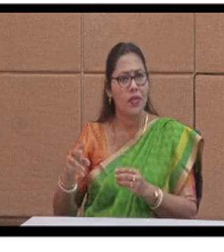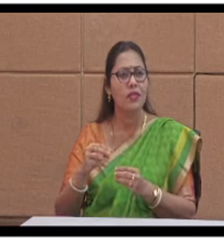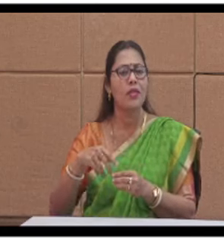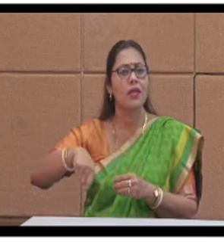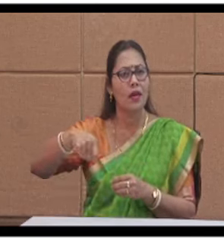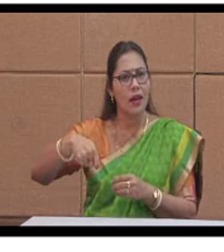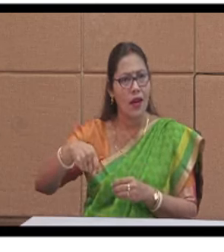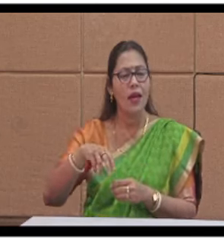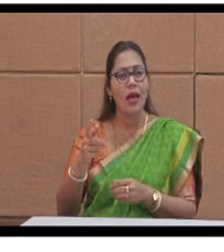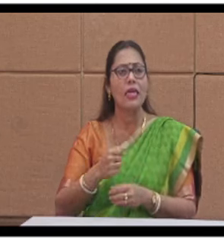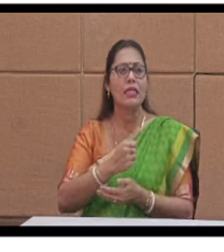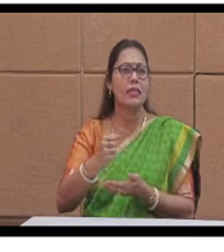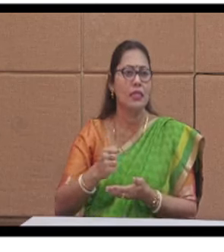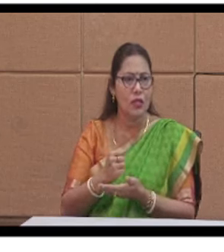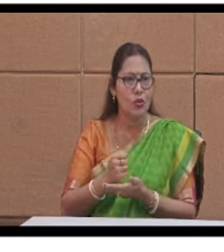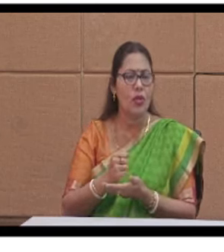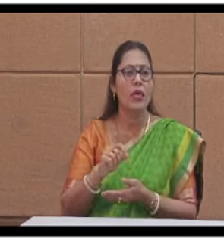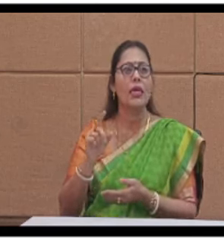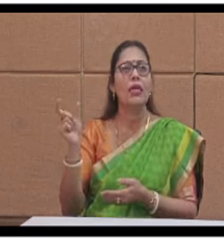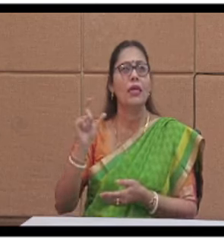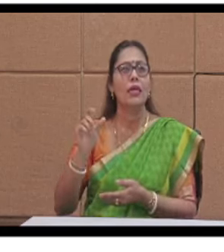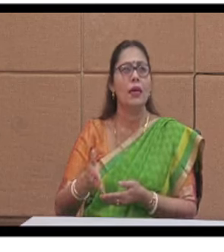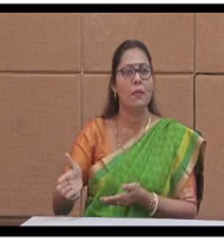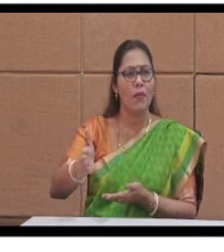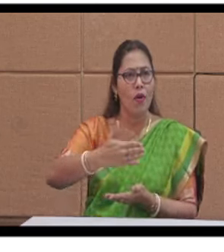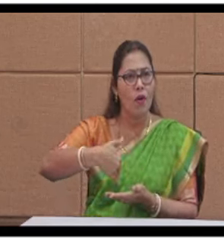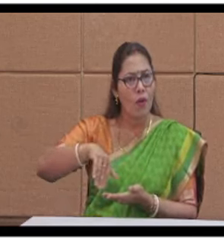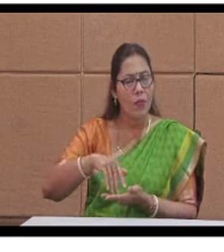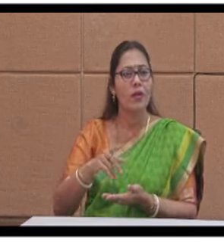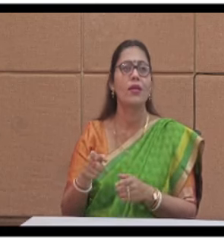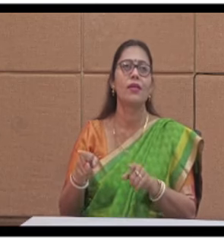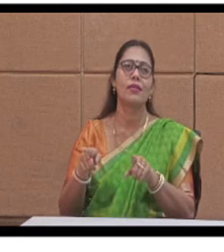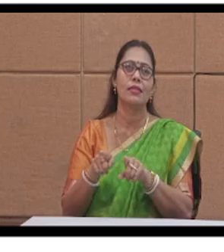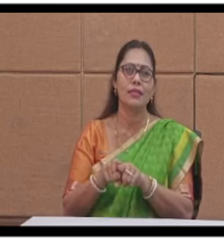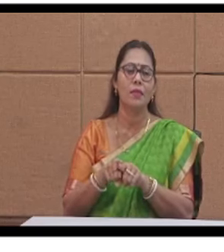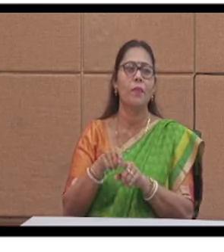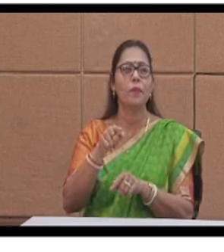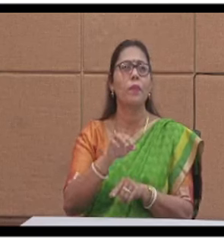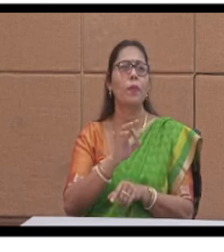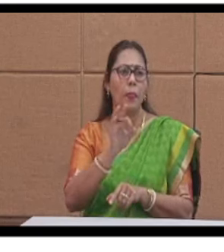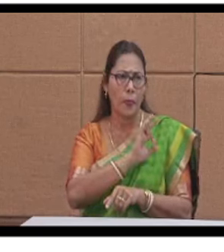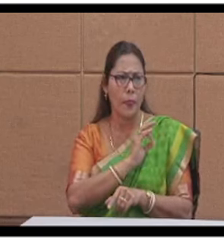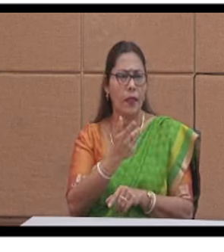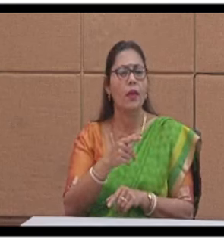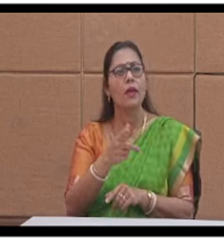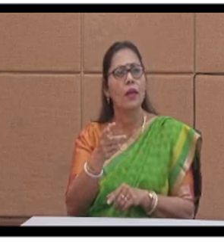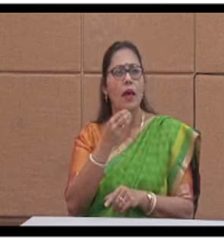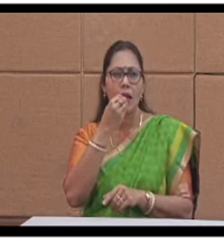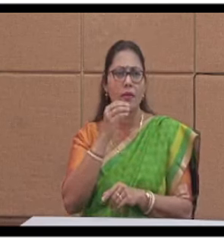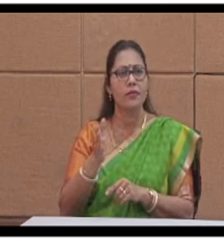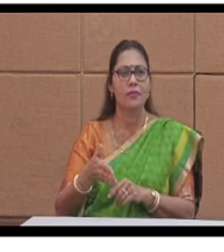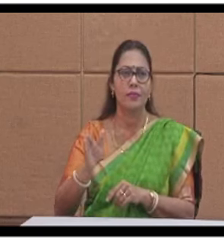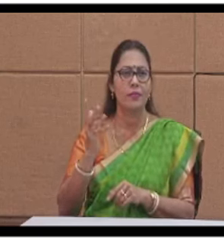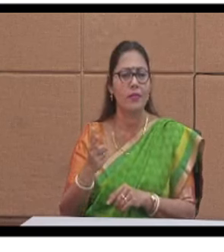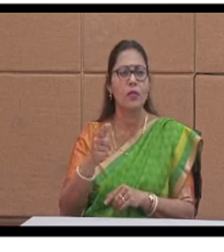সবজি বা খিচুড়ি ডিমের অমলেট তার সঙ্গে তুমি আরো কিছু খেতে